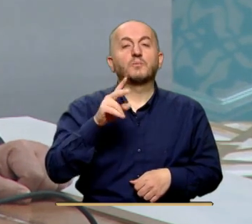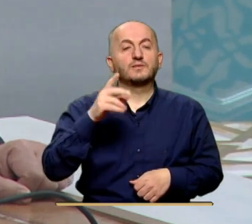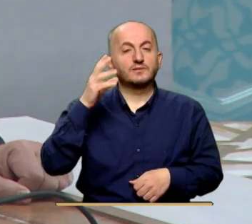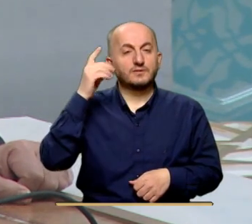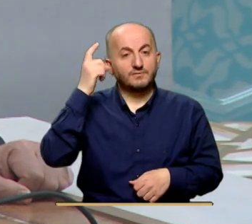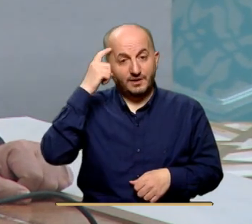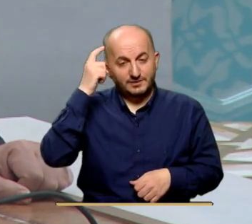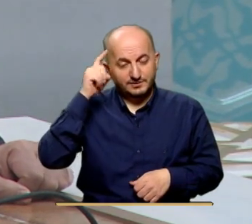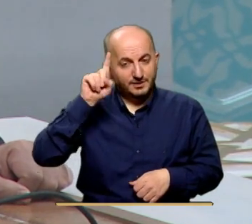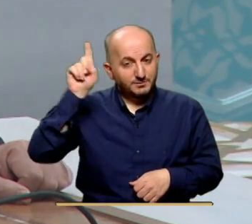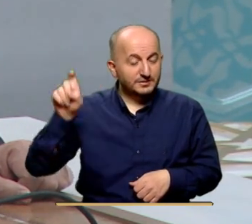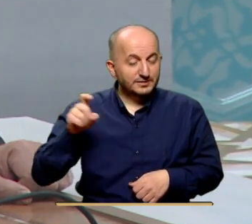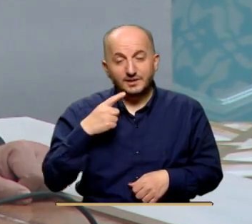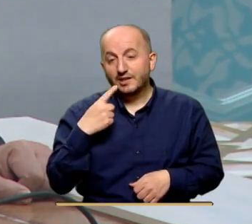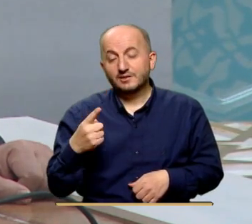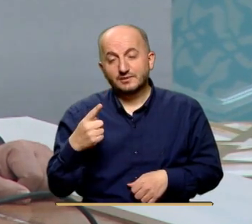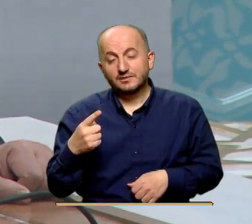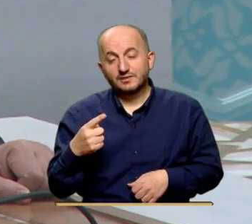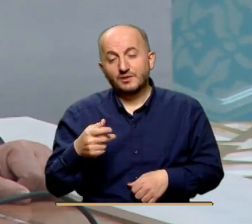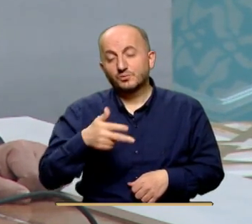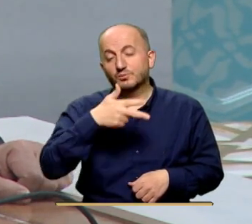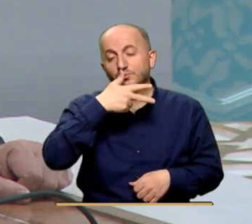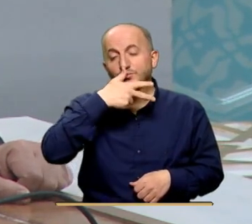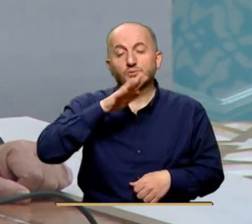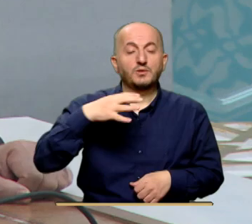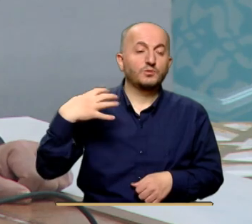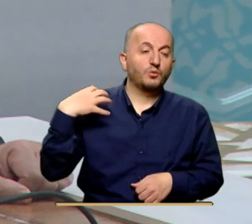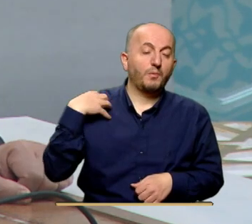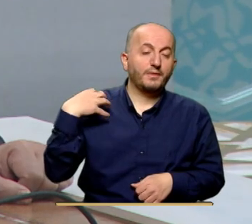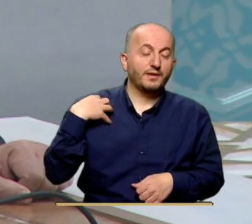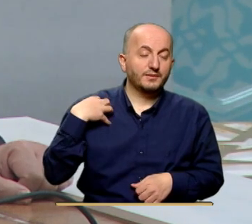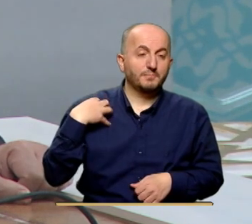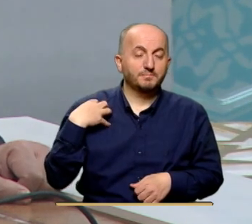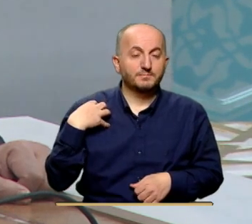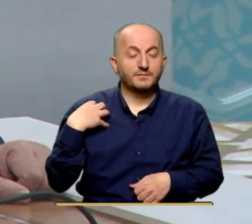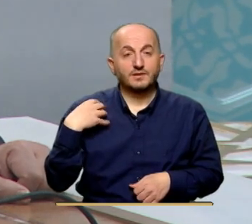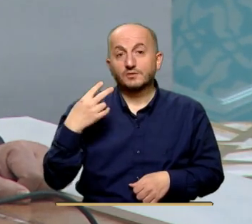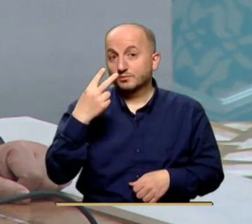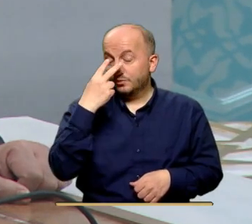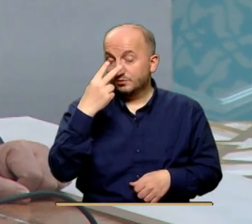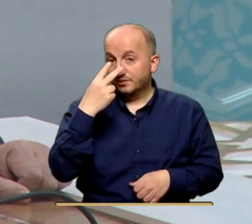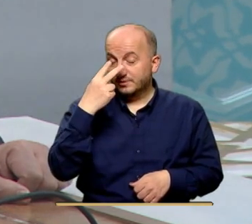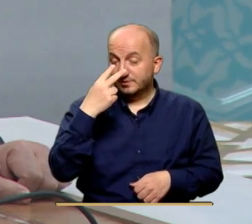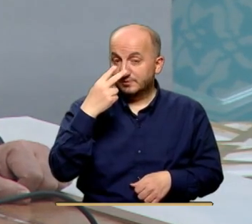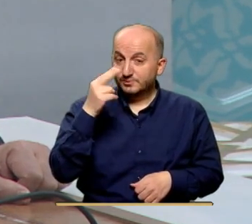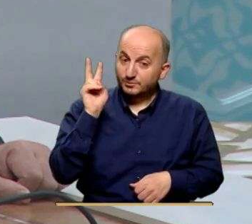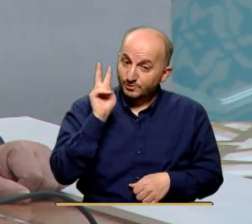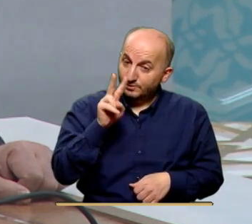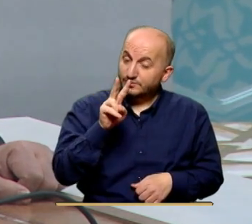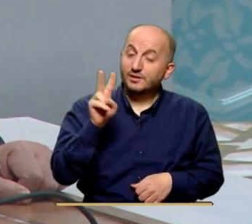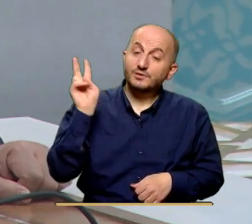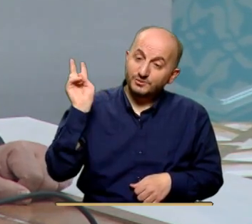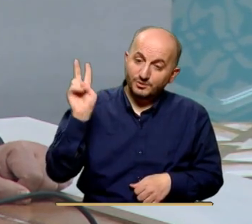mısın? Der ki, üzülmeyin kumandanım. Gözlerim göreceğini